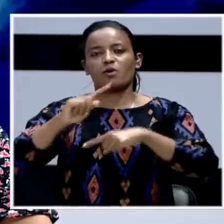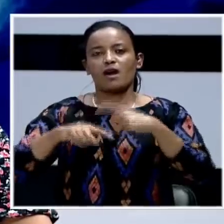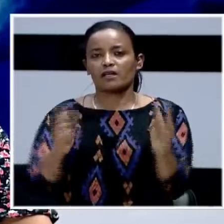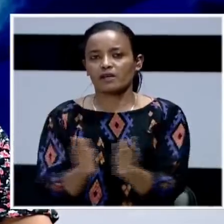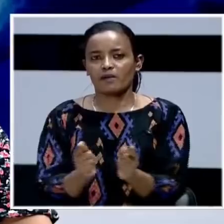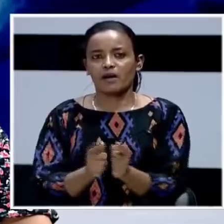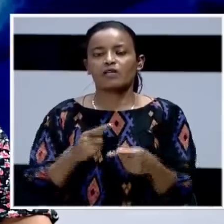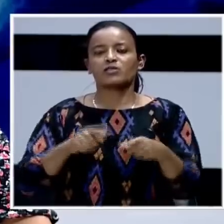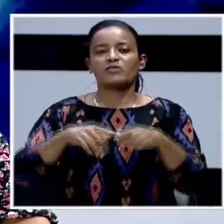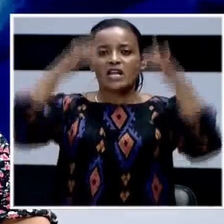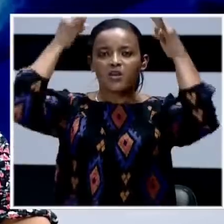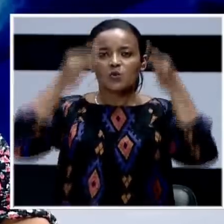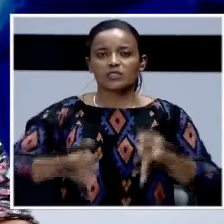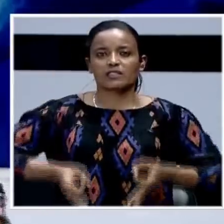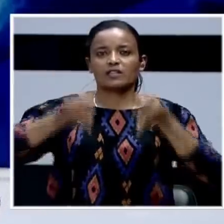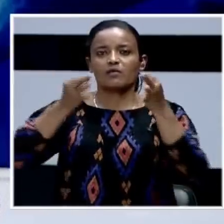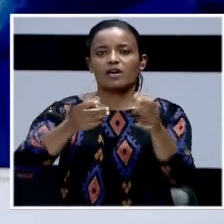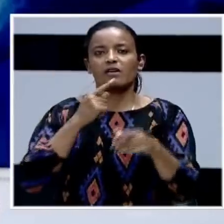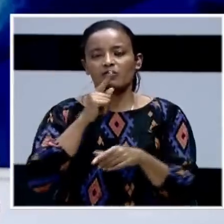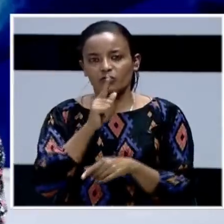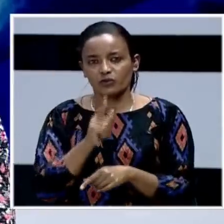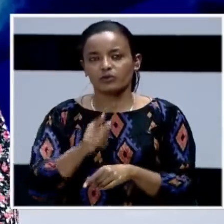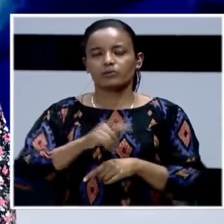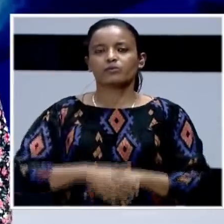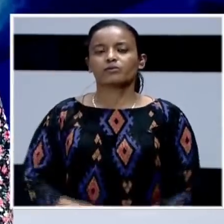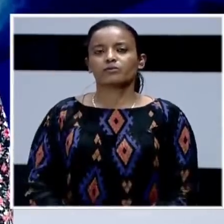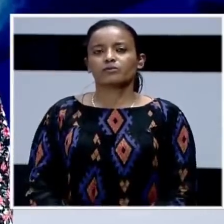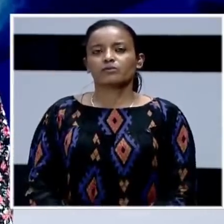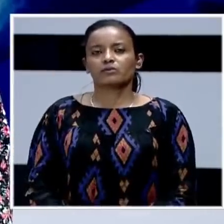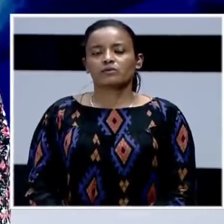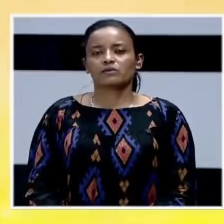ኣመልኪቱ ዝተፈላለዩ ውሳነታት ኣሕሊፉ። ሃይለ ሚካኤል ገሰሰ ተወሳኺ ኣለዎ።